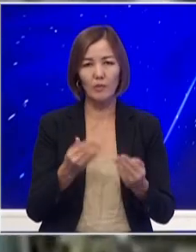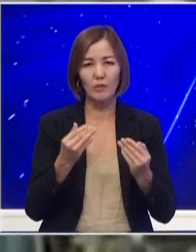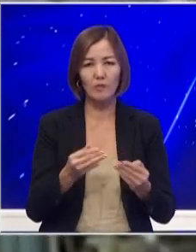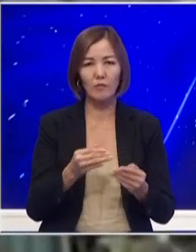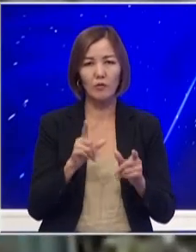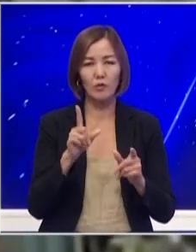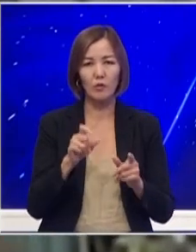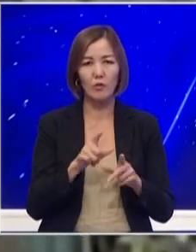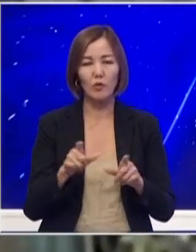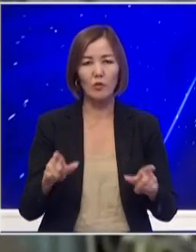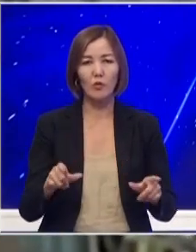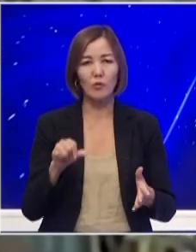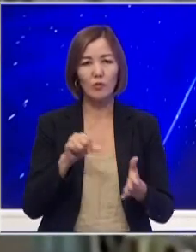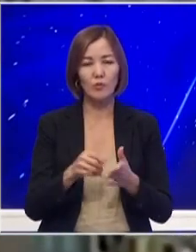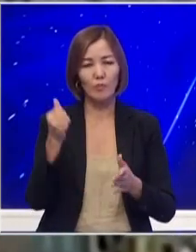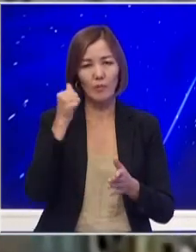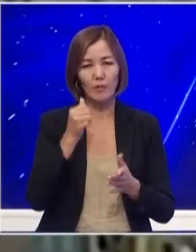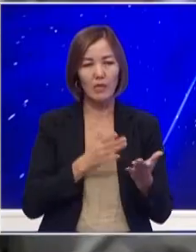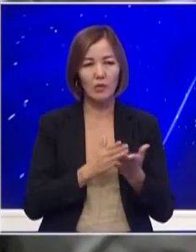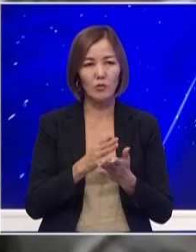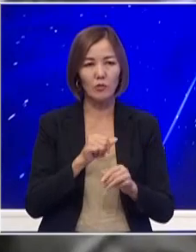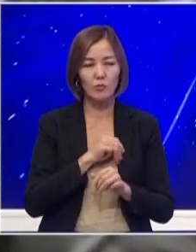сотни людей приняли участие в поминальной службе.